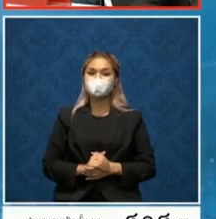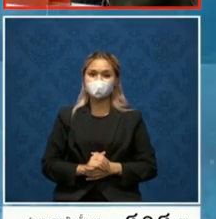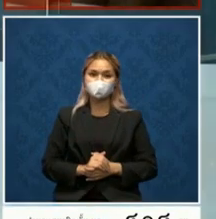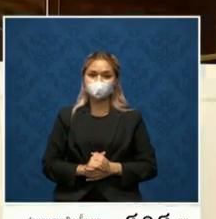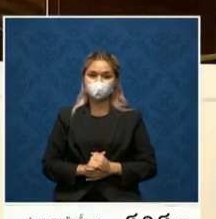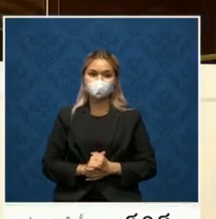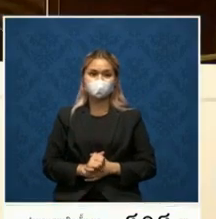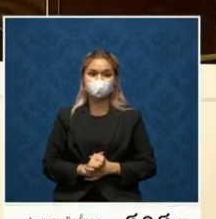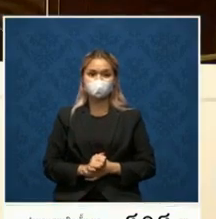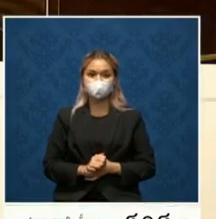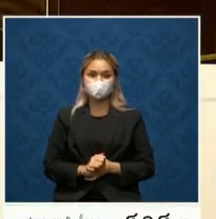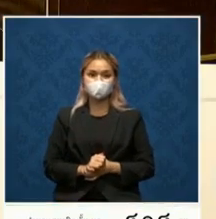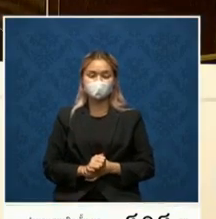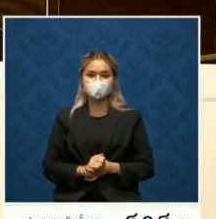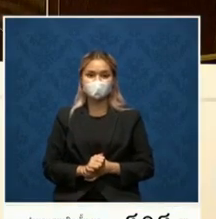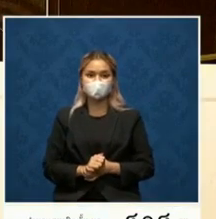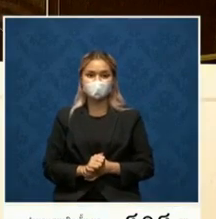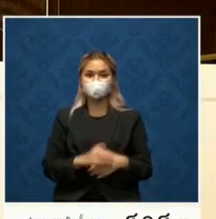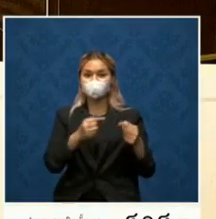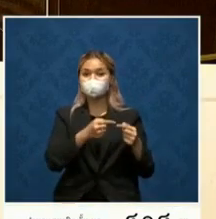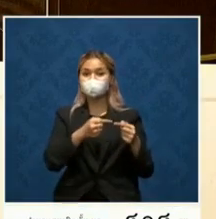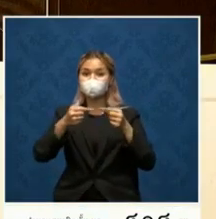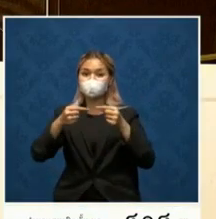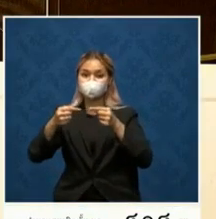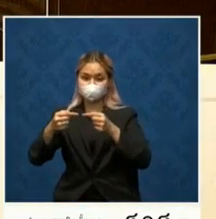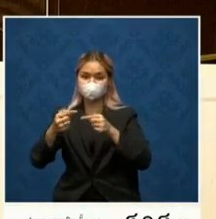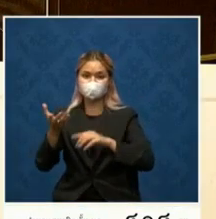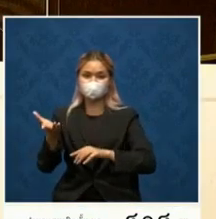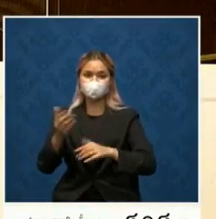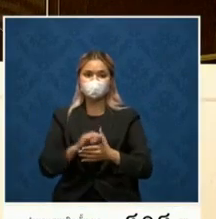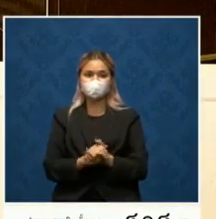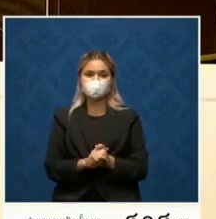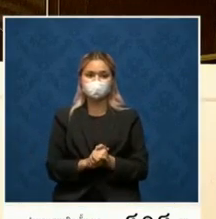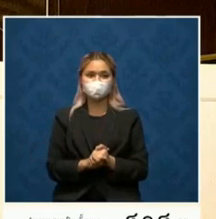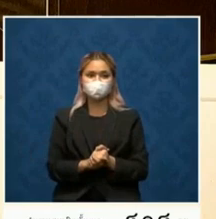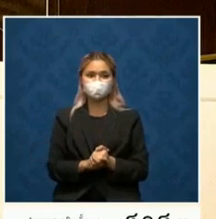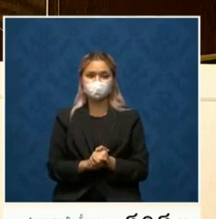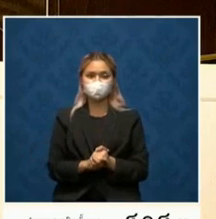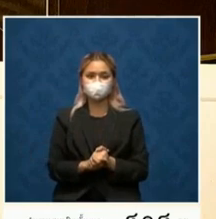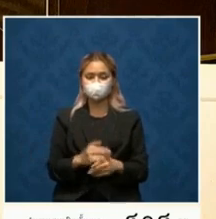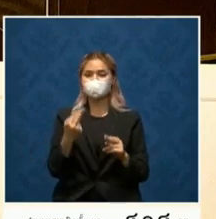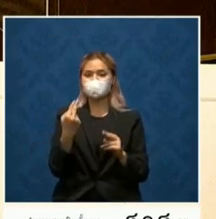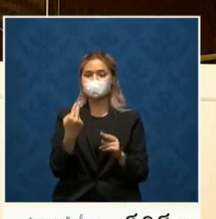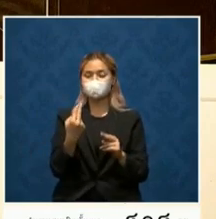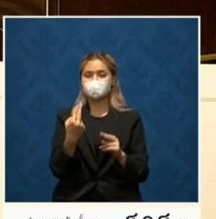หลังจากท่านสมชายแล้วก็เป็นคุณนางสาวธีระรัชต์